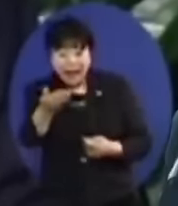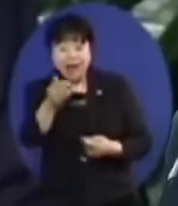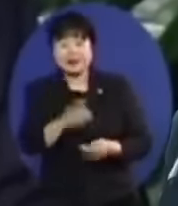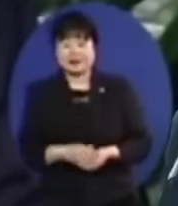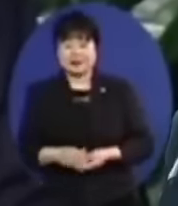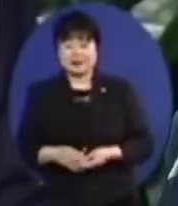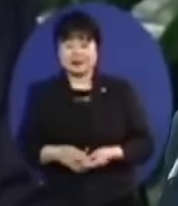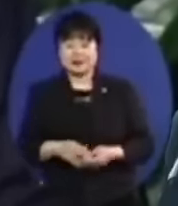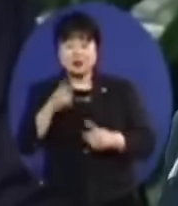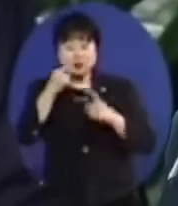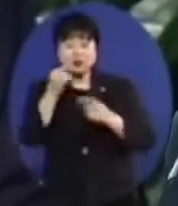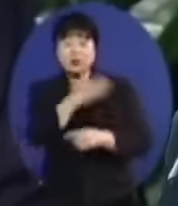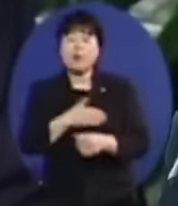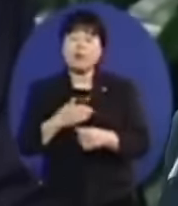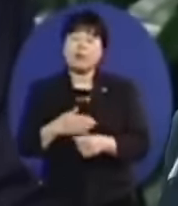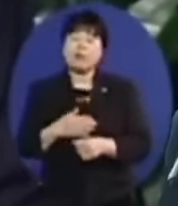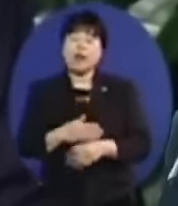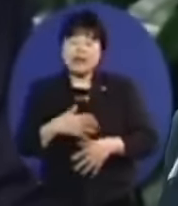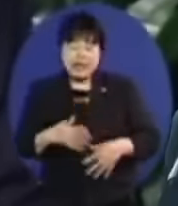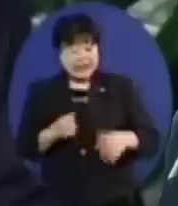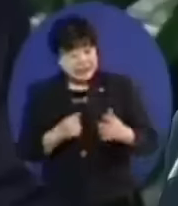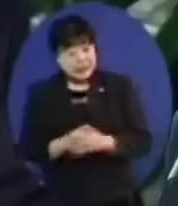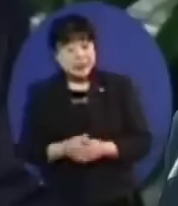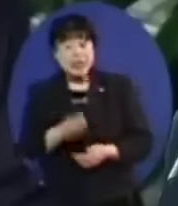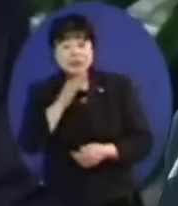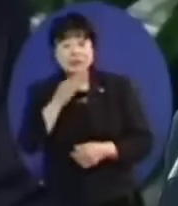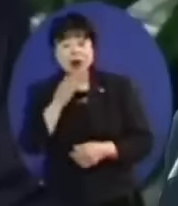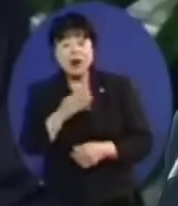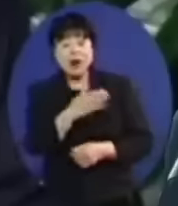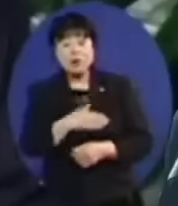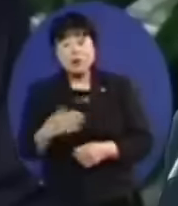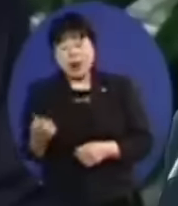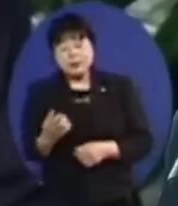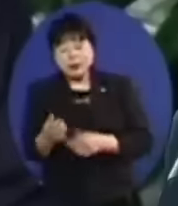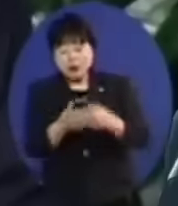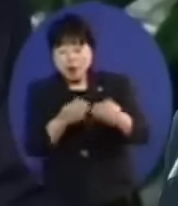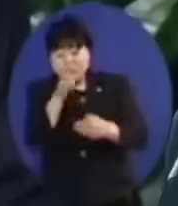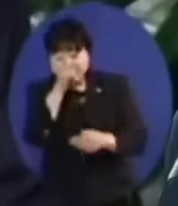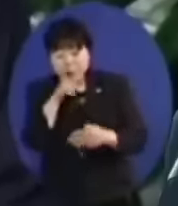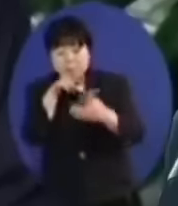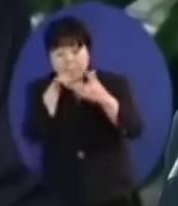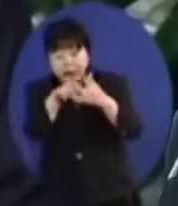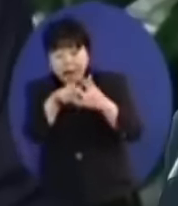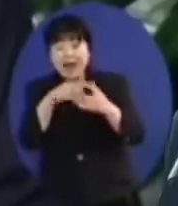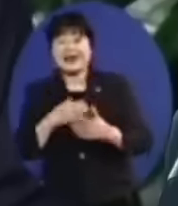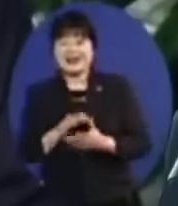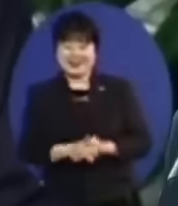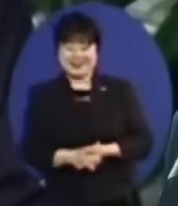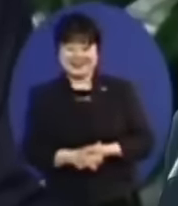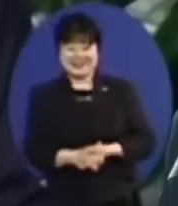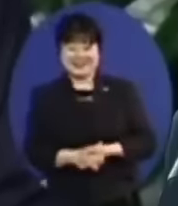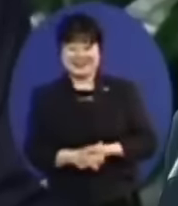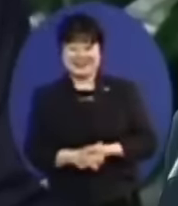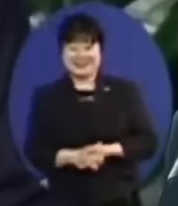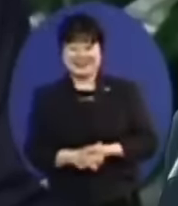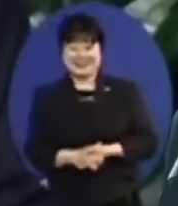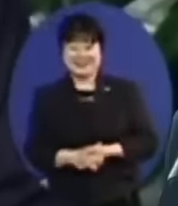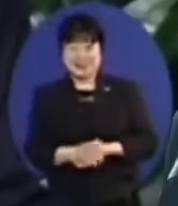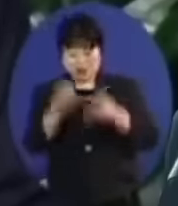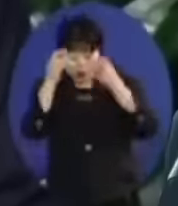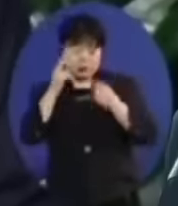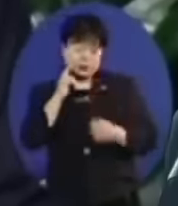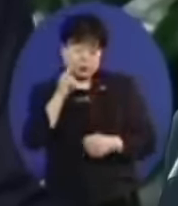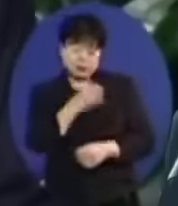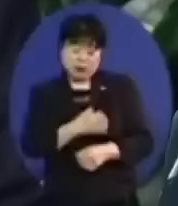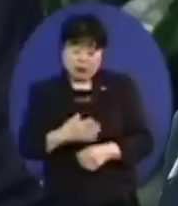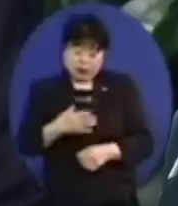내 인생은 나 같은 체험을 한 사람만 압니다. 나는 몹시 고통스럽고